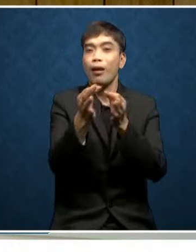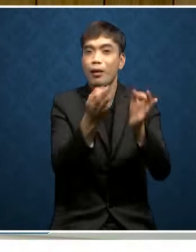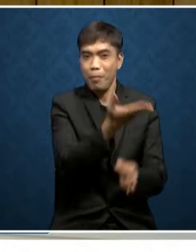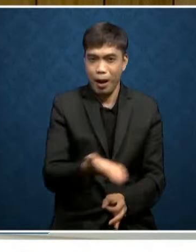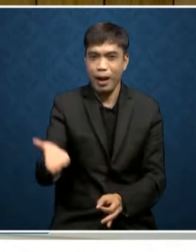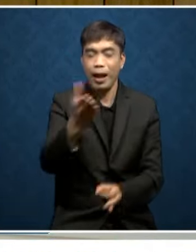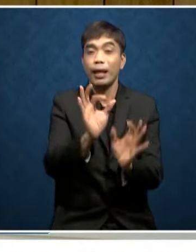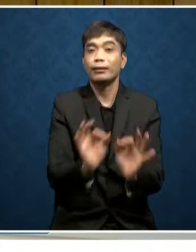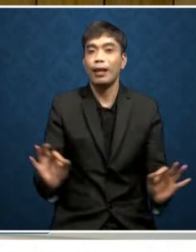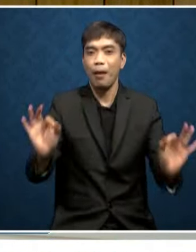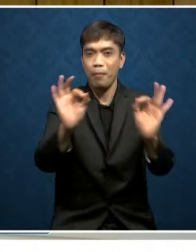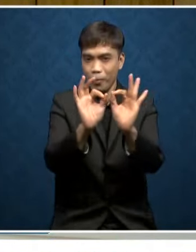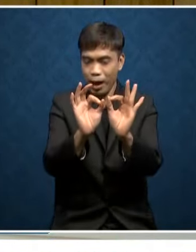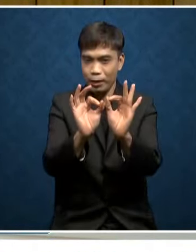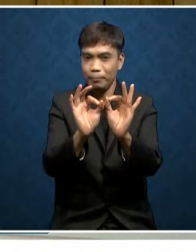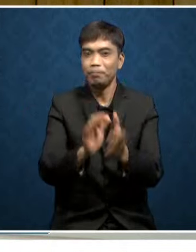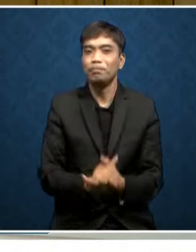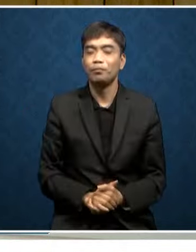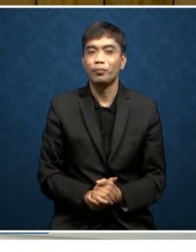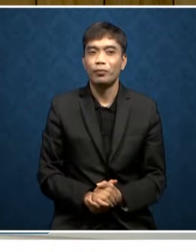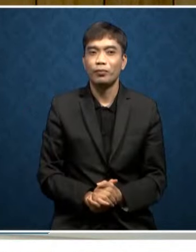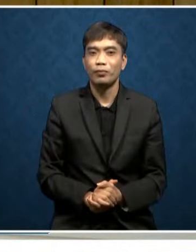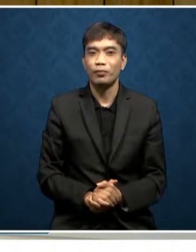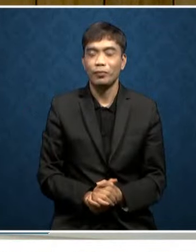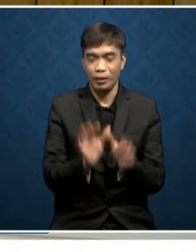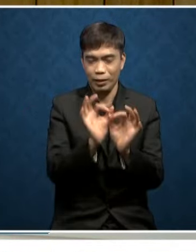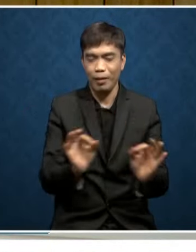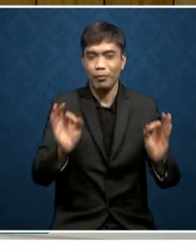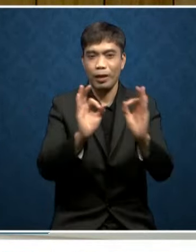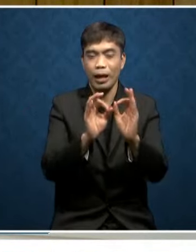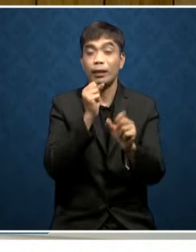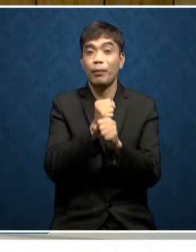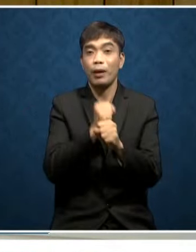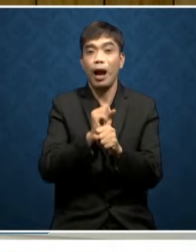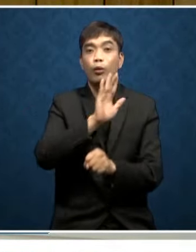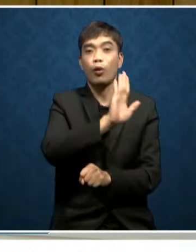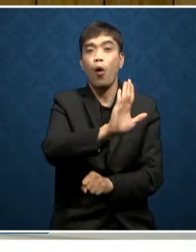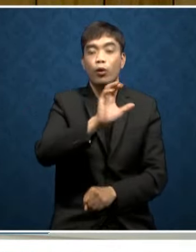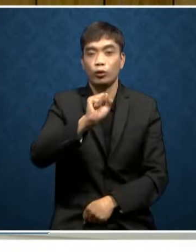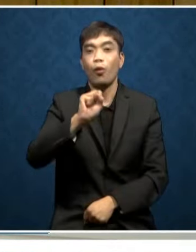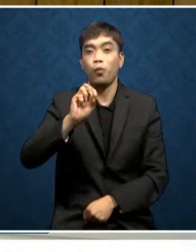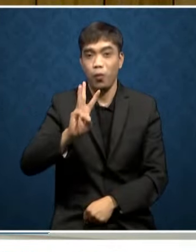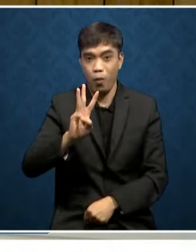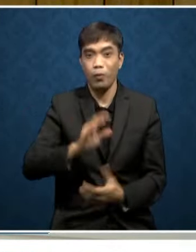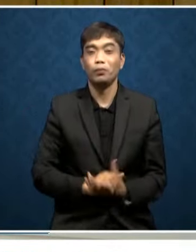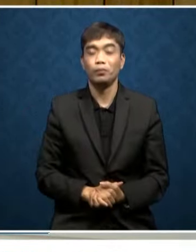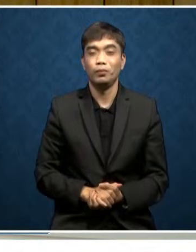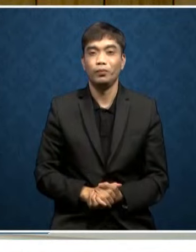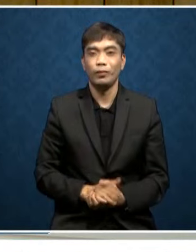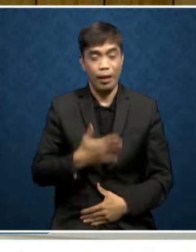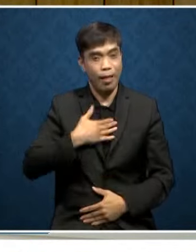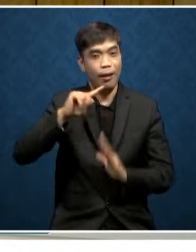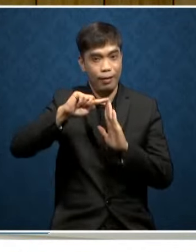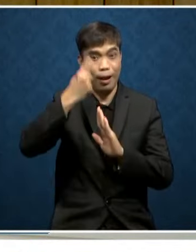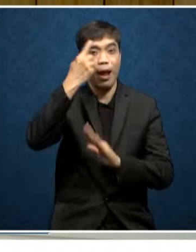คัญเพื่อสร้างความเปลี่ยนแปลงต่อการทำหน้าที่ของวุฒิสภาประการแรกดิฉันจะส